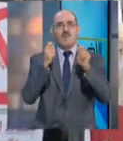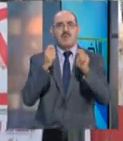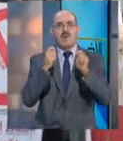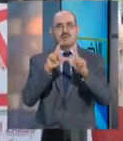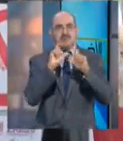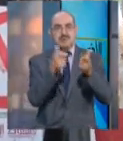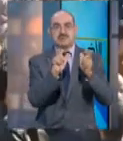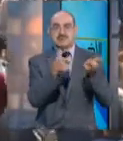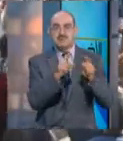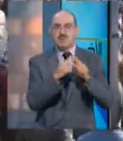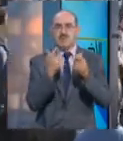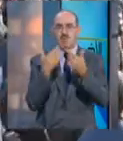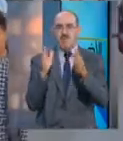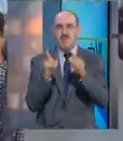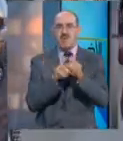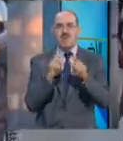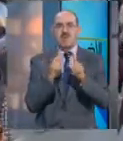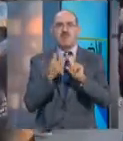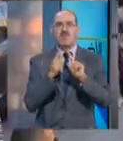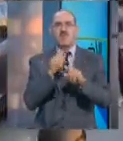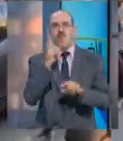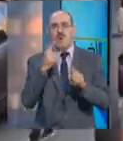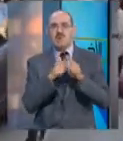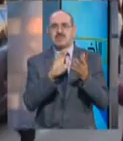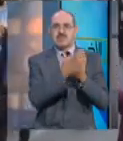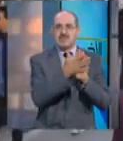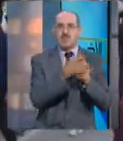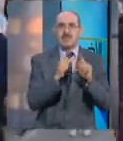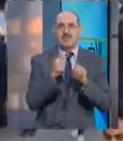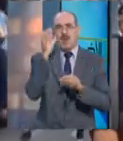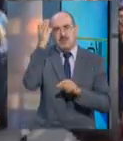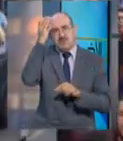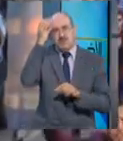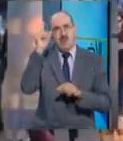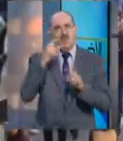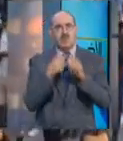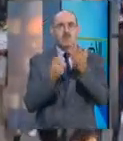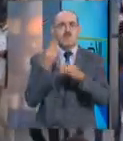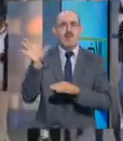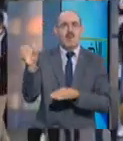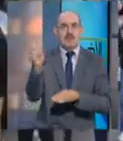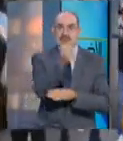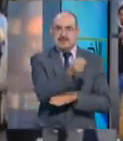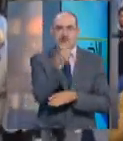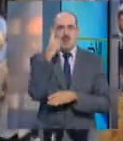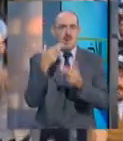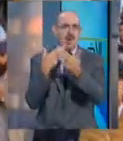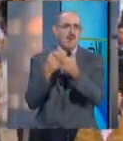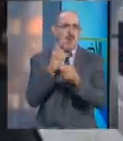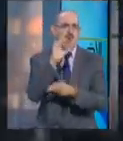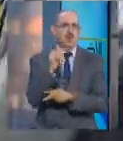والاعتقال لفسح المجال لبروز نوع آخر من النخبة تم تصنيعهم واستقطابهم لخدمة